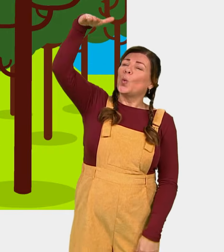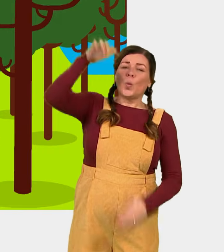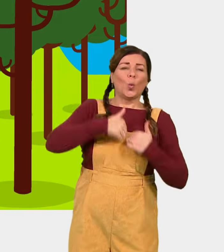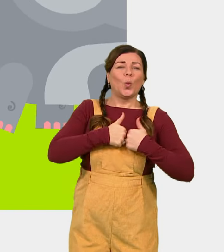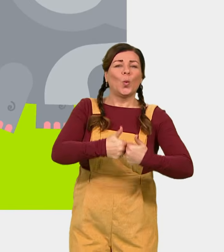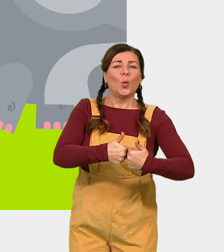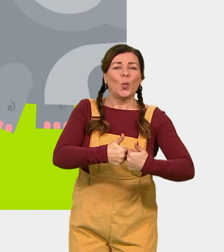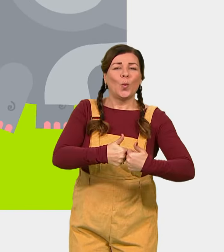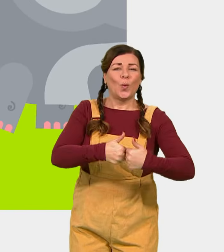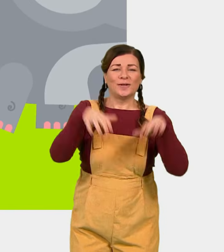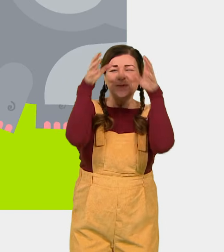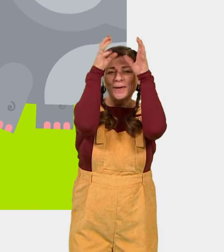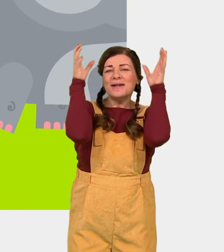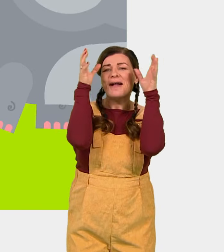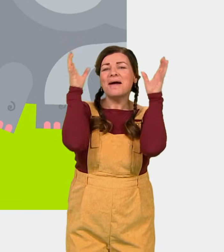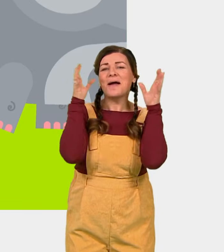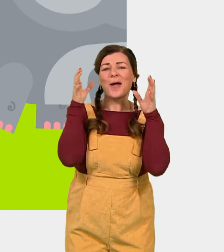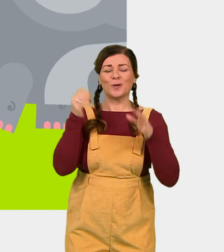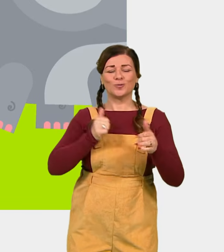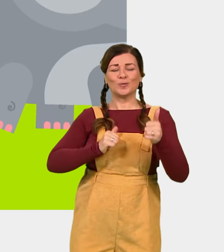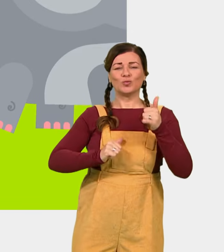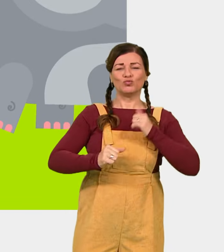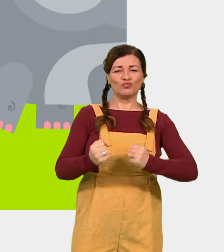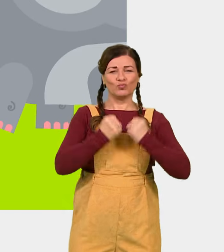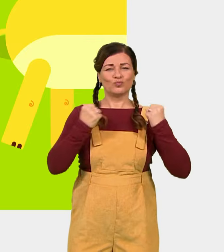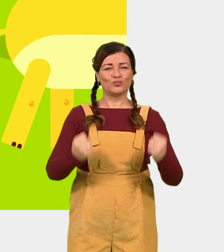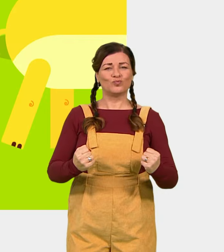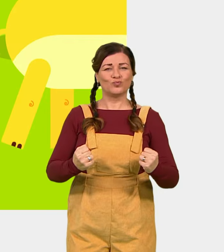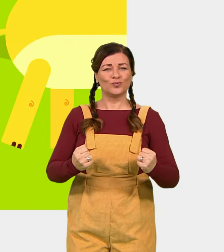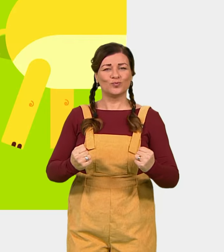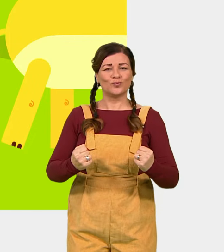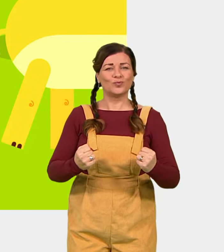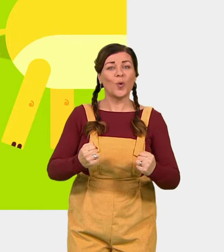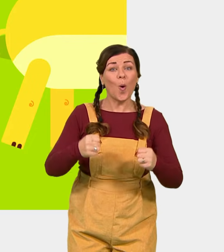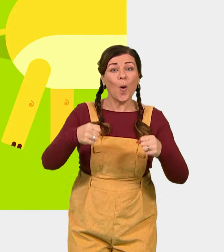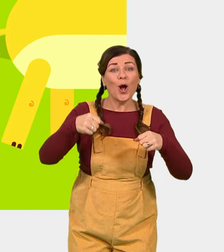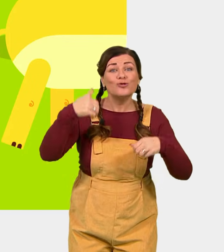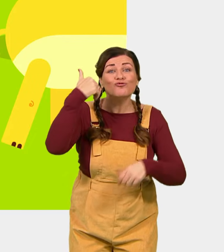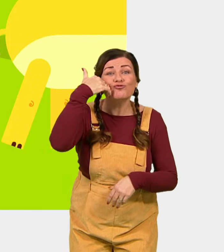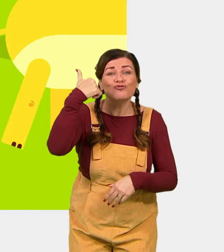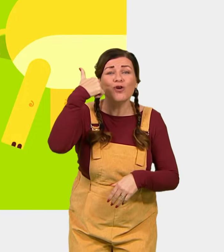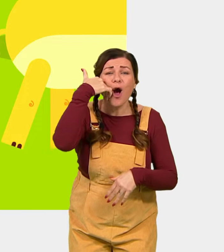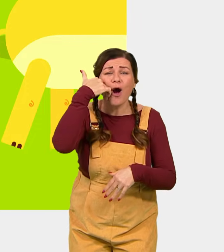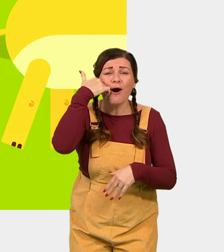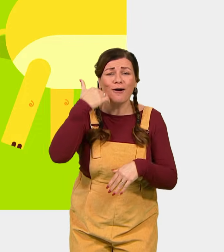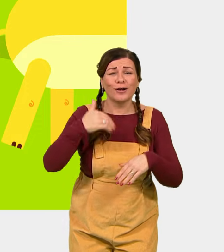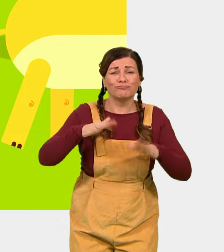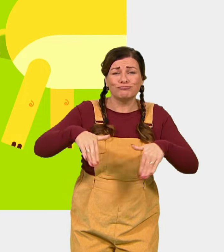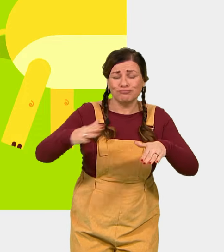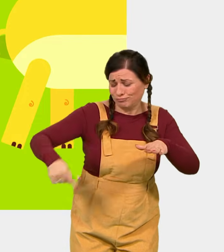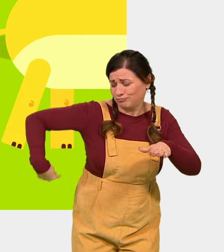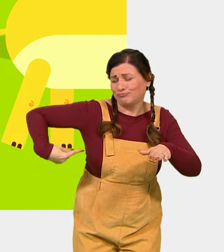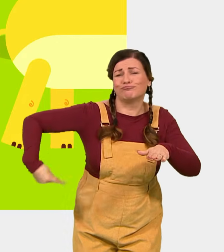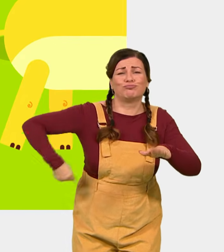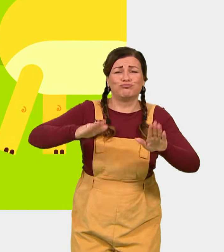annwyl. Llew sy'n falch a chrif, a triog y ci teircais sy'n redeg yn